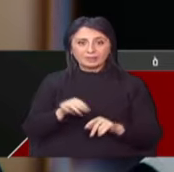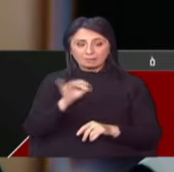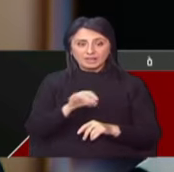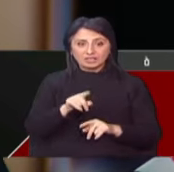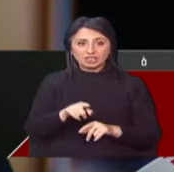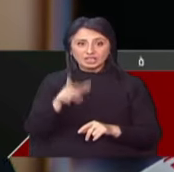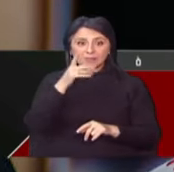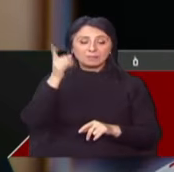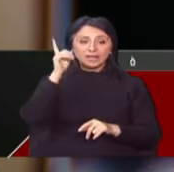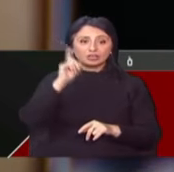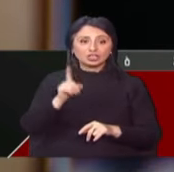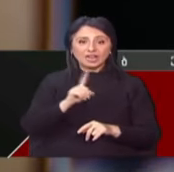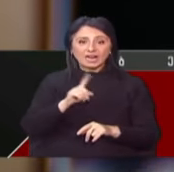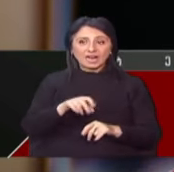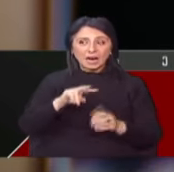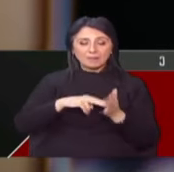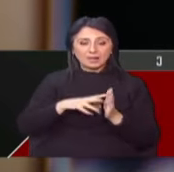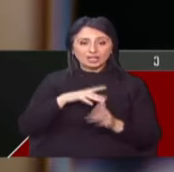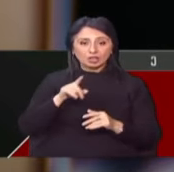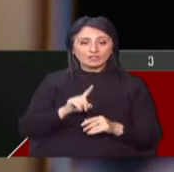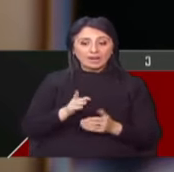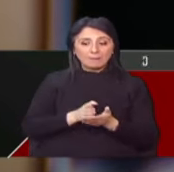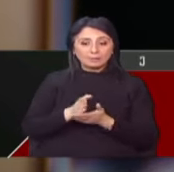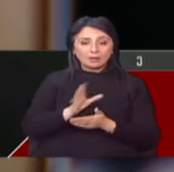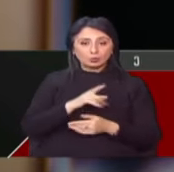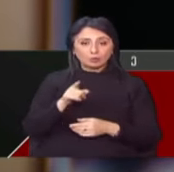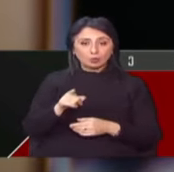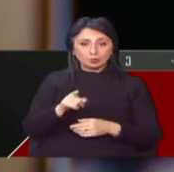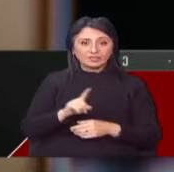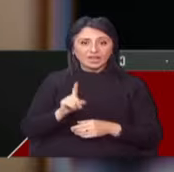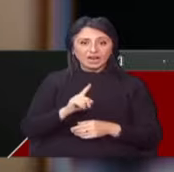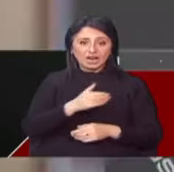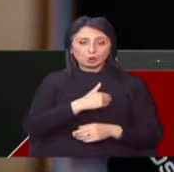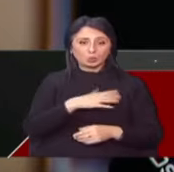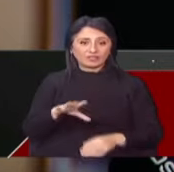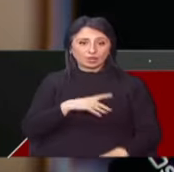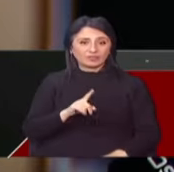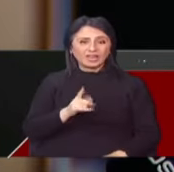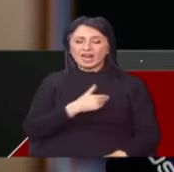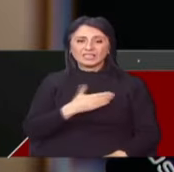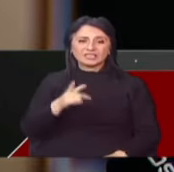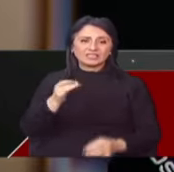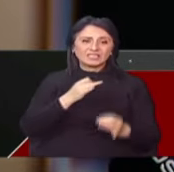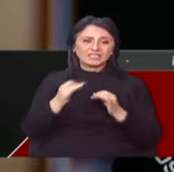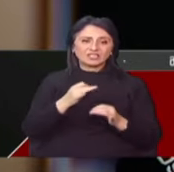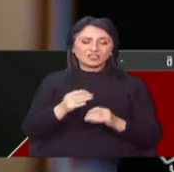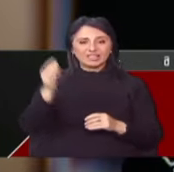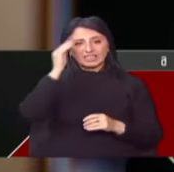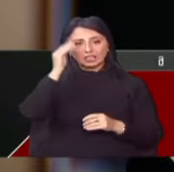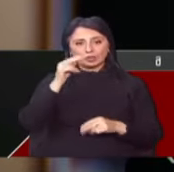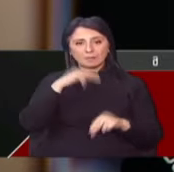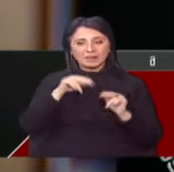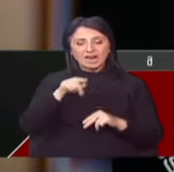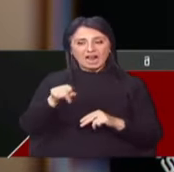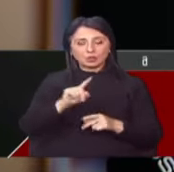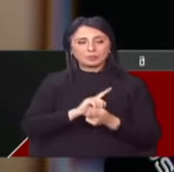თუ იმ პერიოდში რა გაზრახვები ჰქონდათ, რა მიმართულებები ჰქონდათ და რა სურვილები ჰქონდათ. რაც არ უნდა მათ ისაუბროთ, რომ თითქოს და